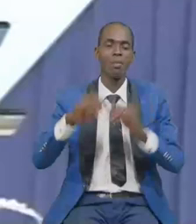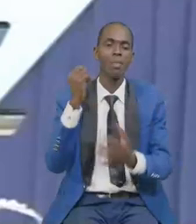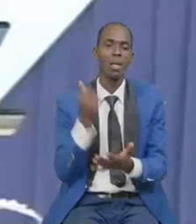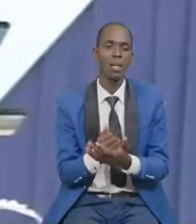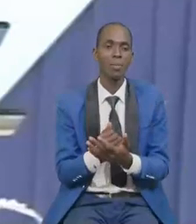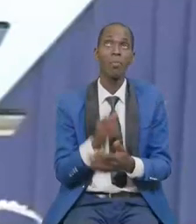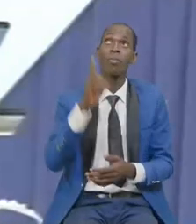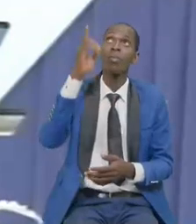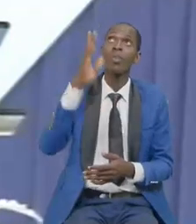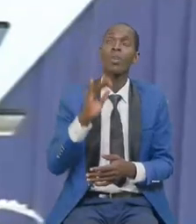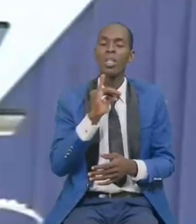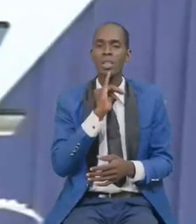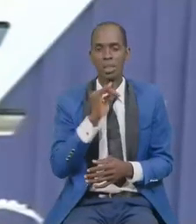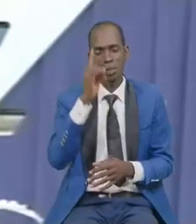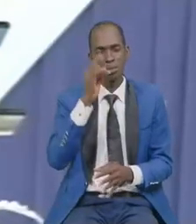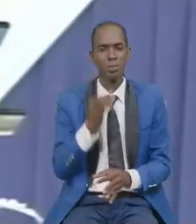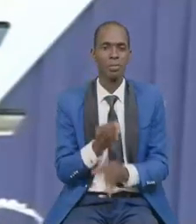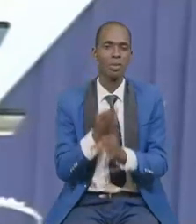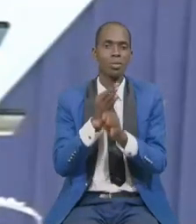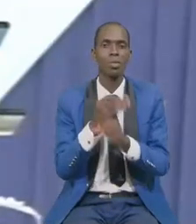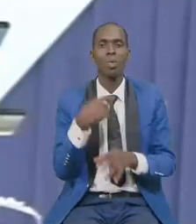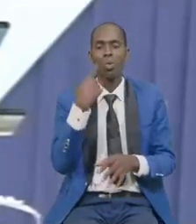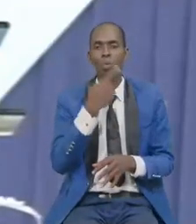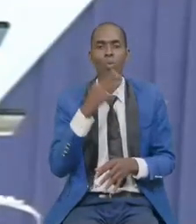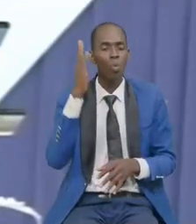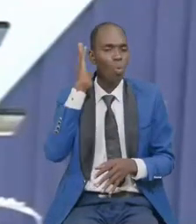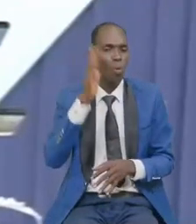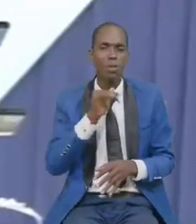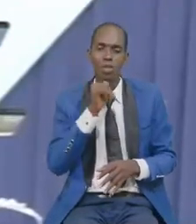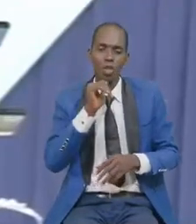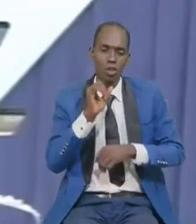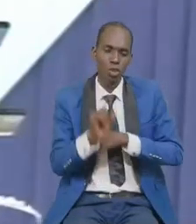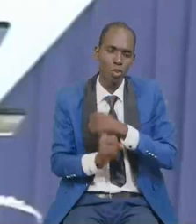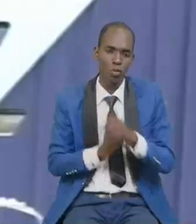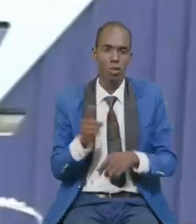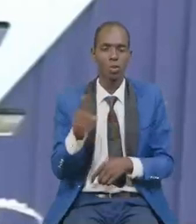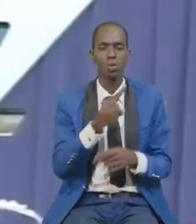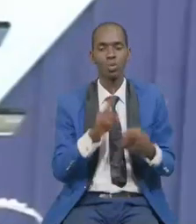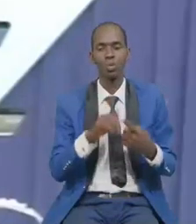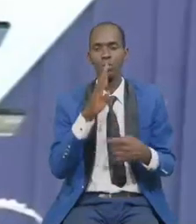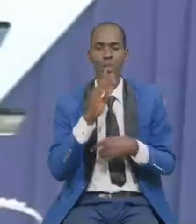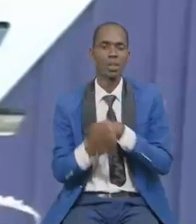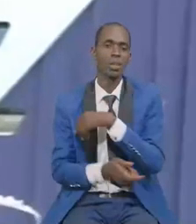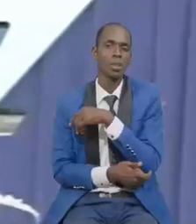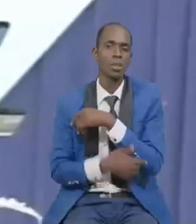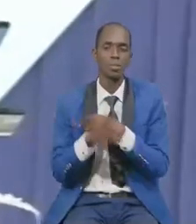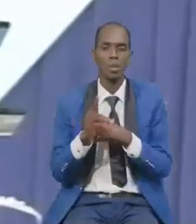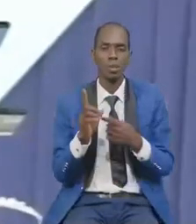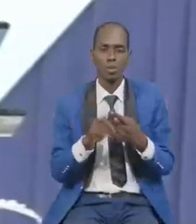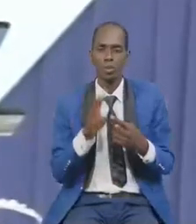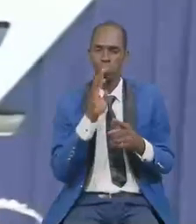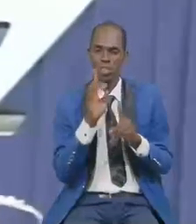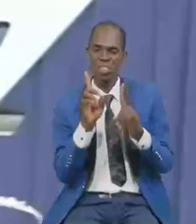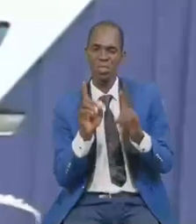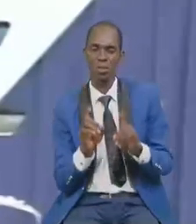qui est fidèle ne permettra pas que vous soyez tenté, que vous soyez testé, que vous soyez